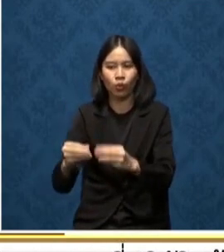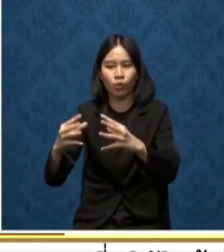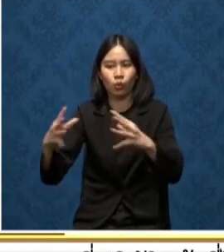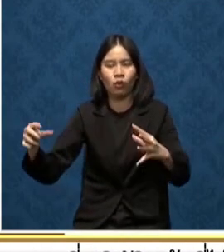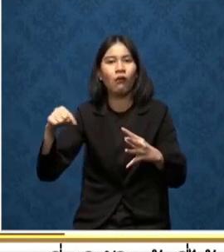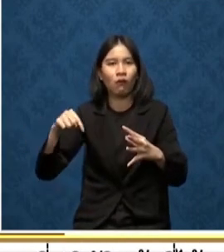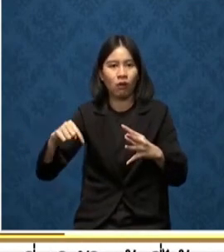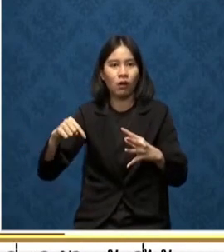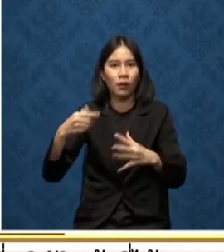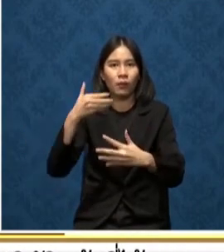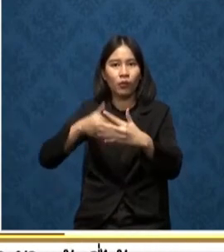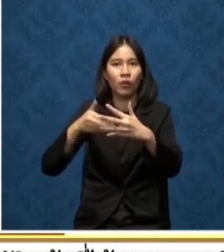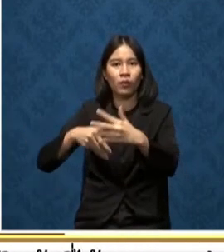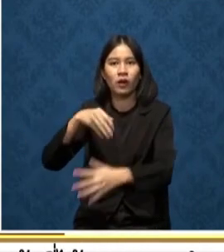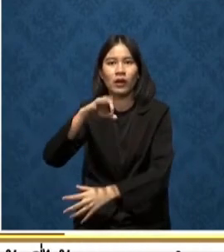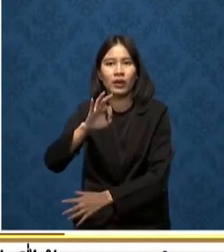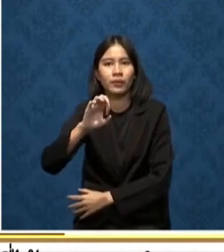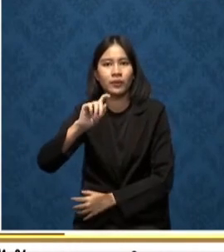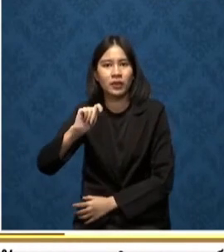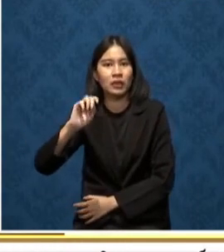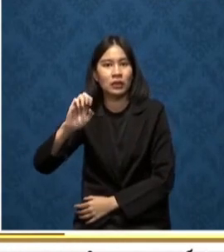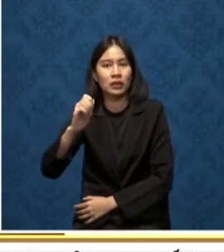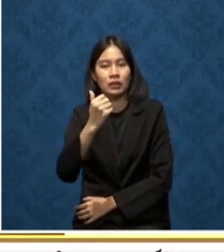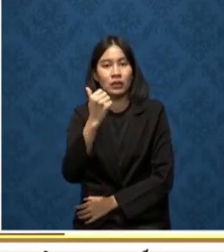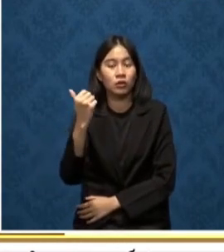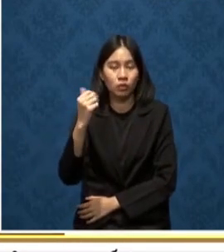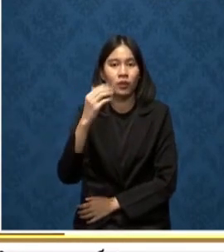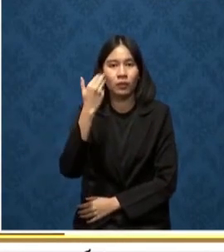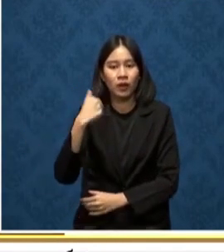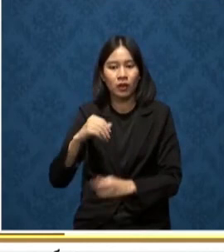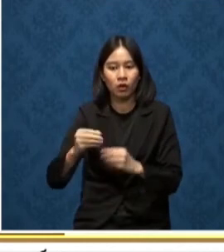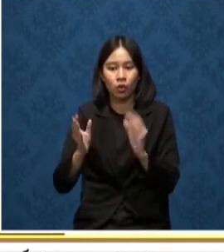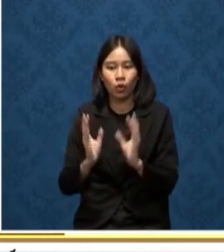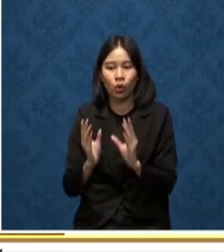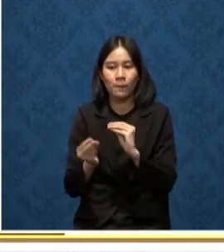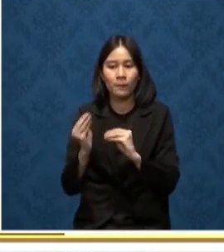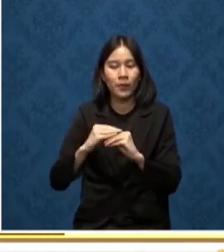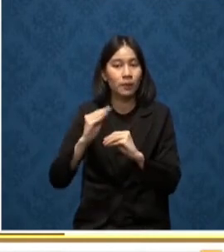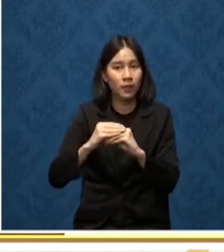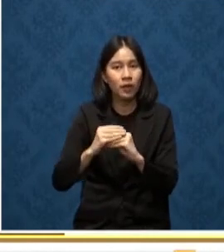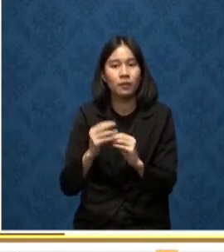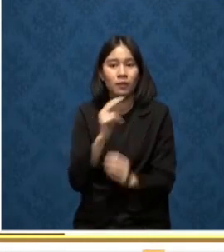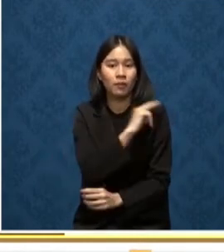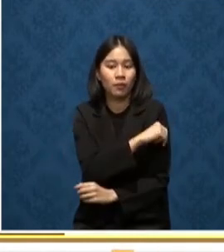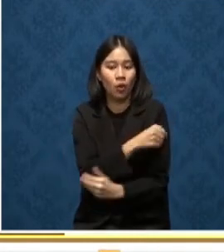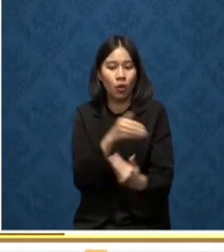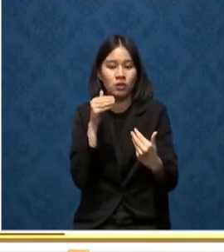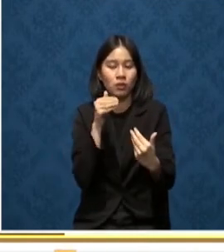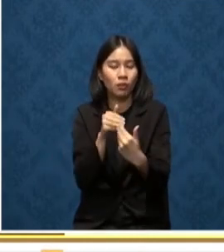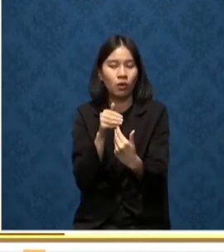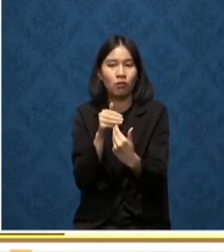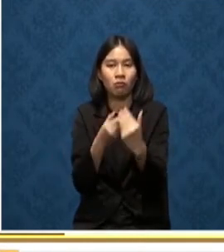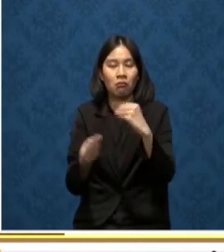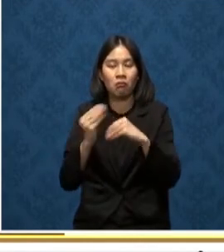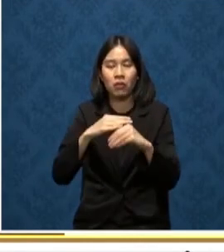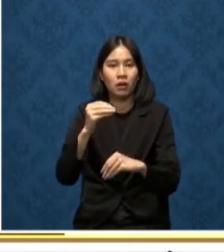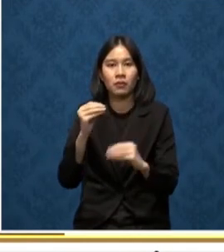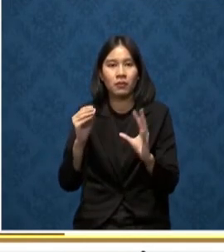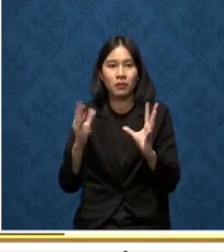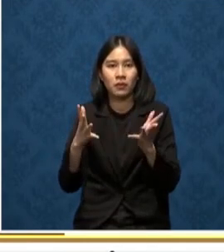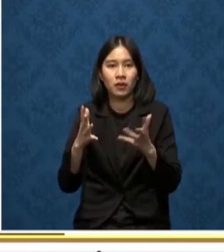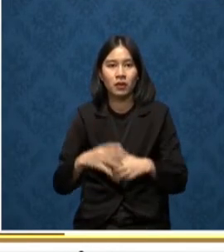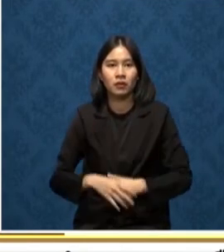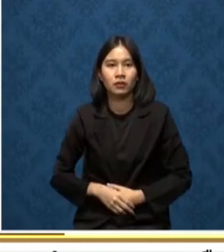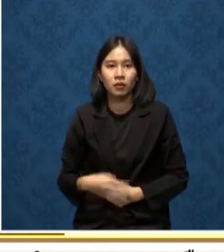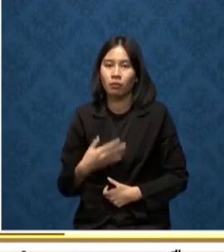เราก็ติดกรอบ FTE ของภาพทั่วไปซึไม่สามารเพิมกลงคนและหมอเฉพาะทางได้ผมแวกทาง